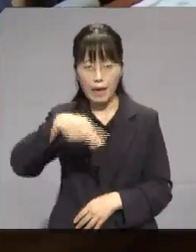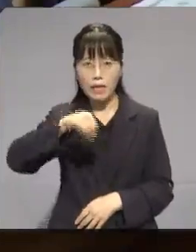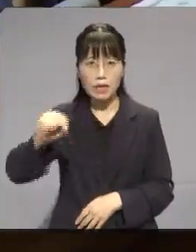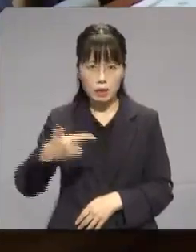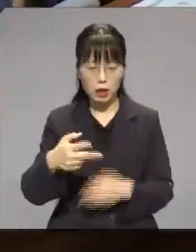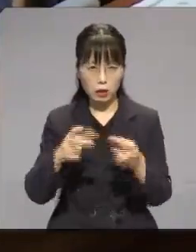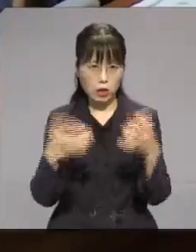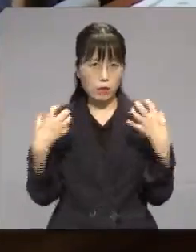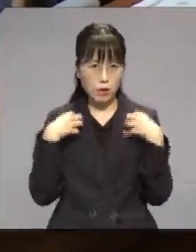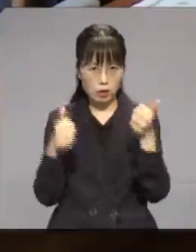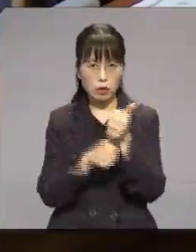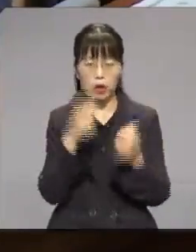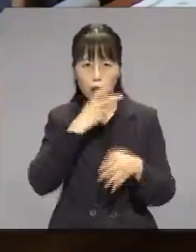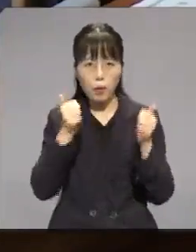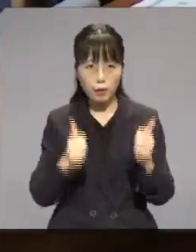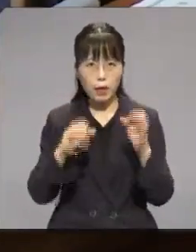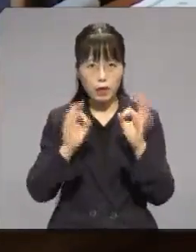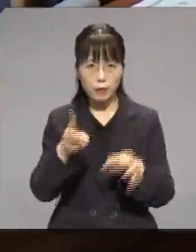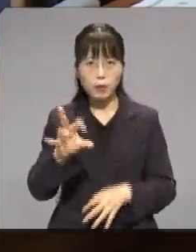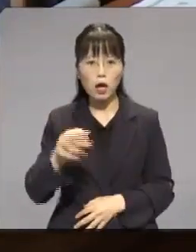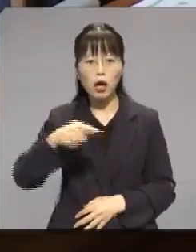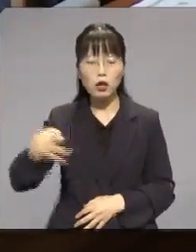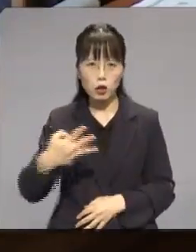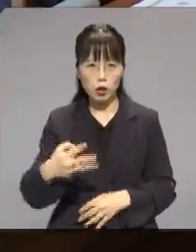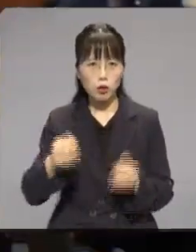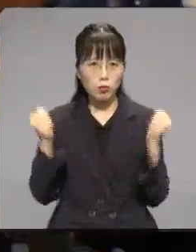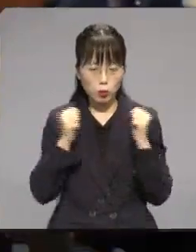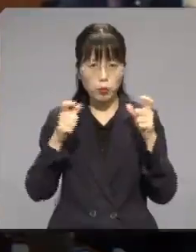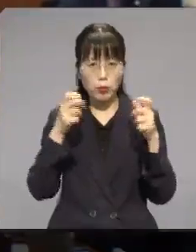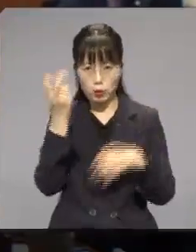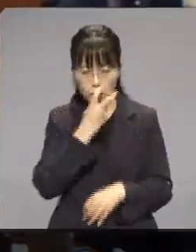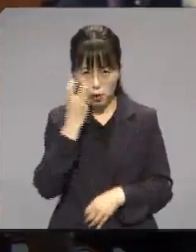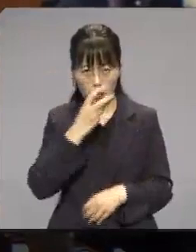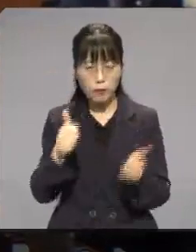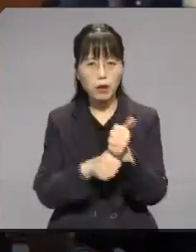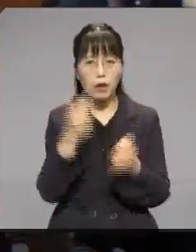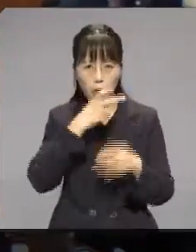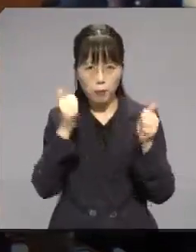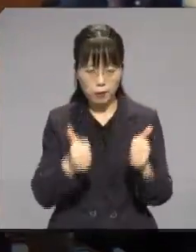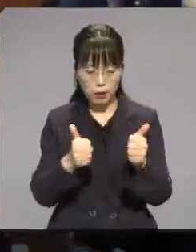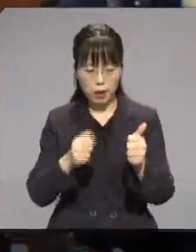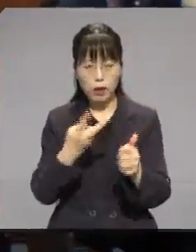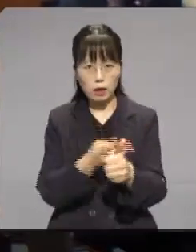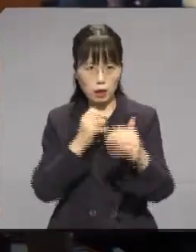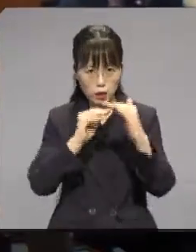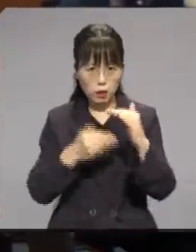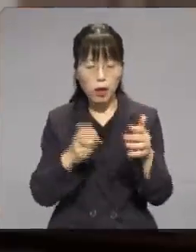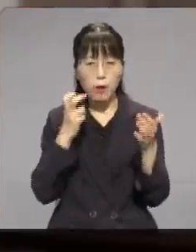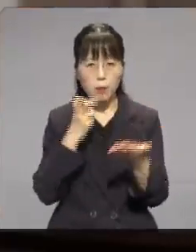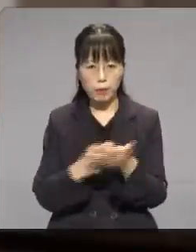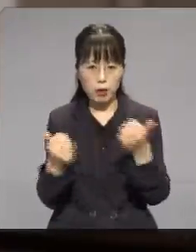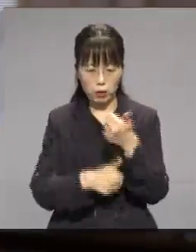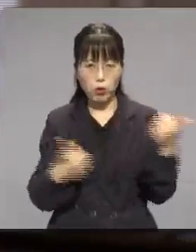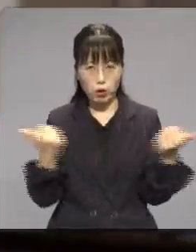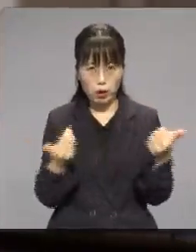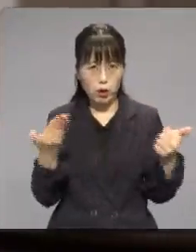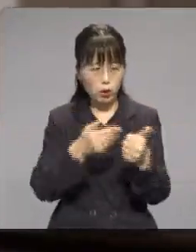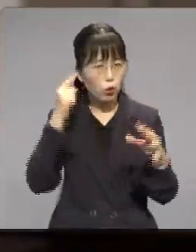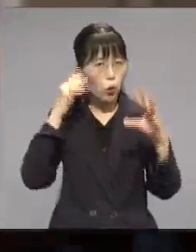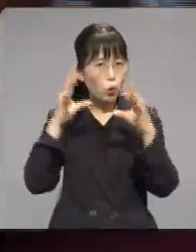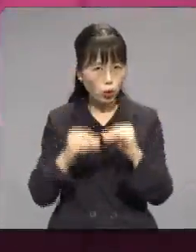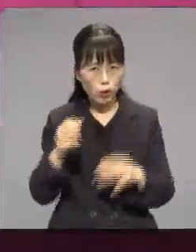성남지청 차장 검사와 김영철 서울 북부지검 차장 검사 등에 대한 탄핵 간의 법사위원 회로의 회부